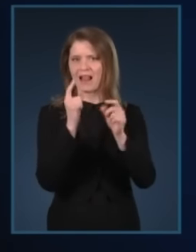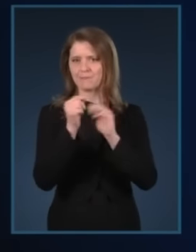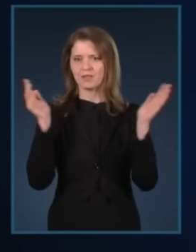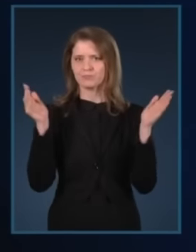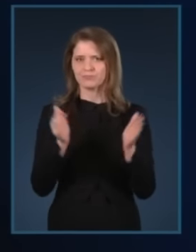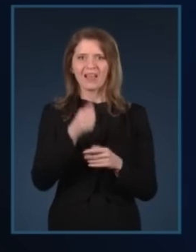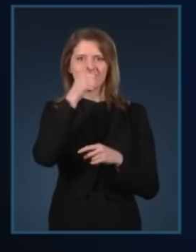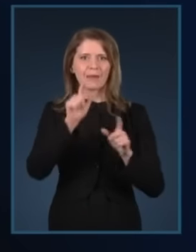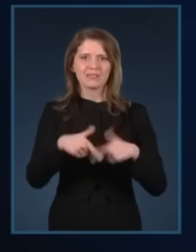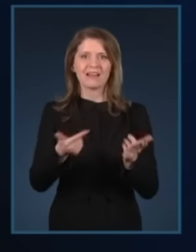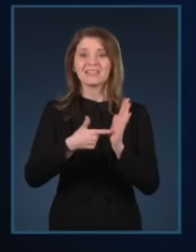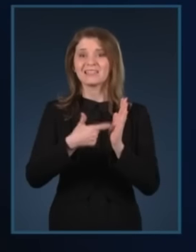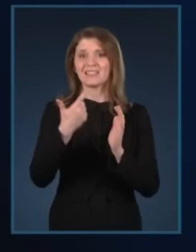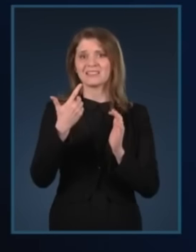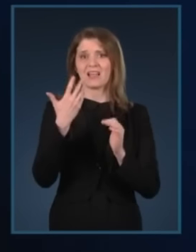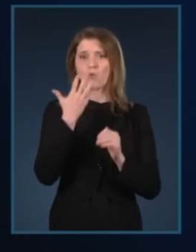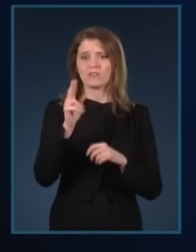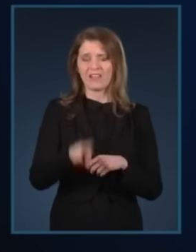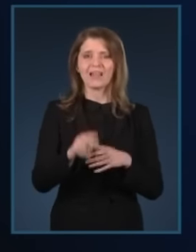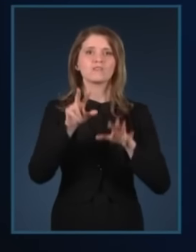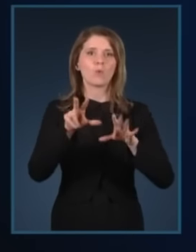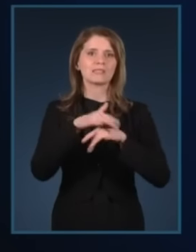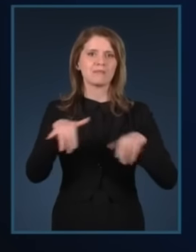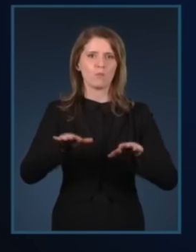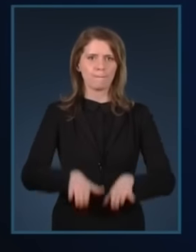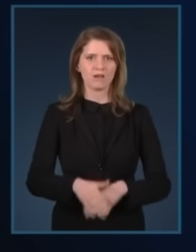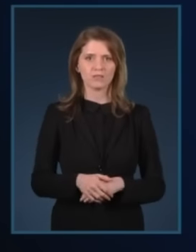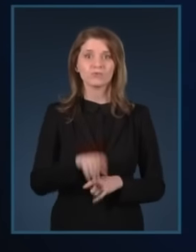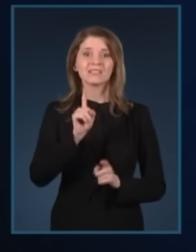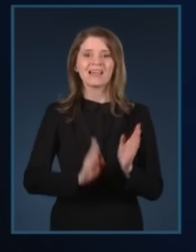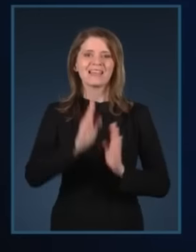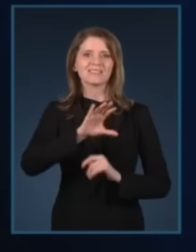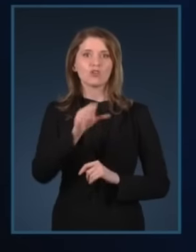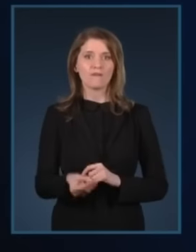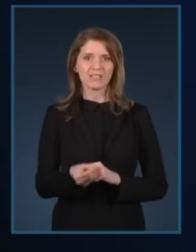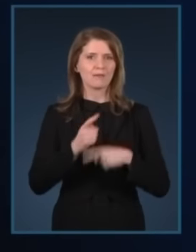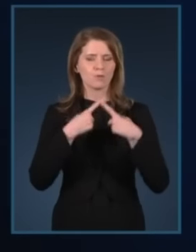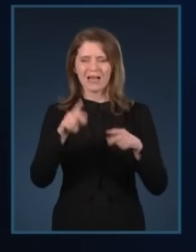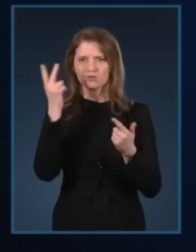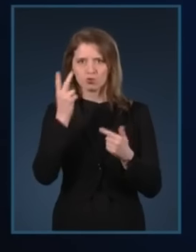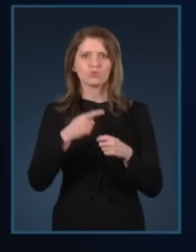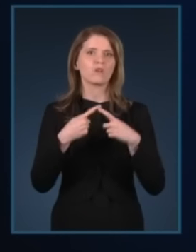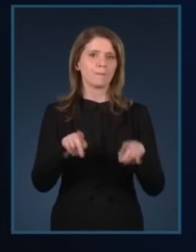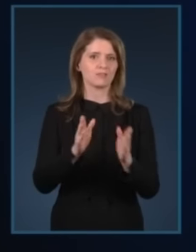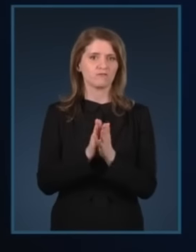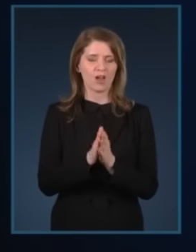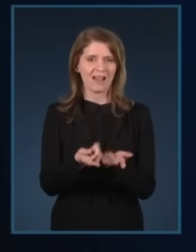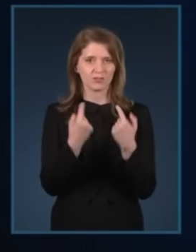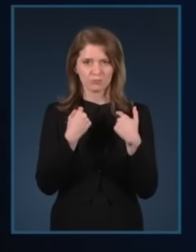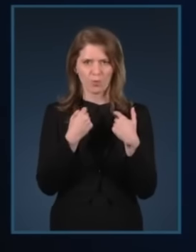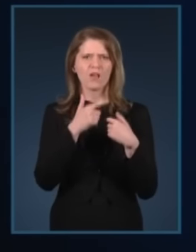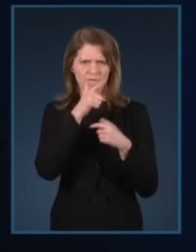2050-re 8 millióan maradunk. Viszont Észak-Afrikából, egy teljesen más kultúrából, egy más vallásból vajon